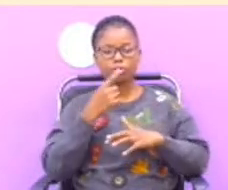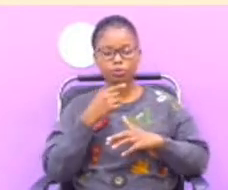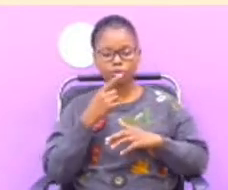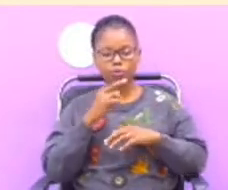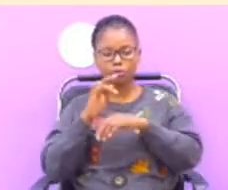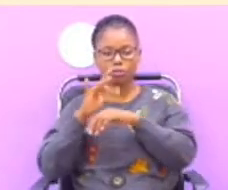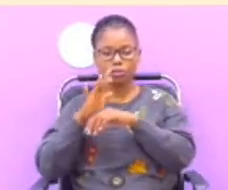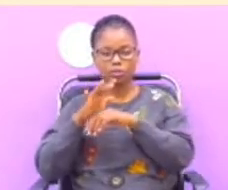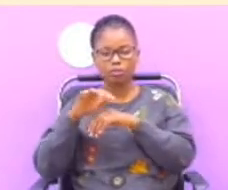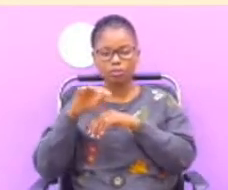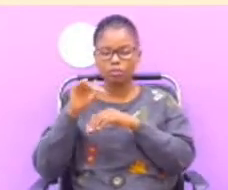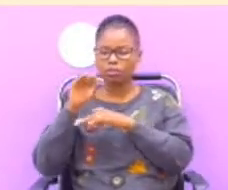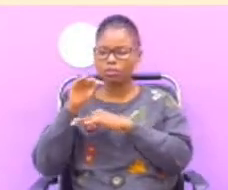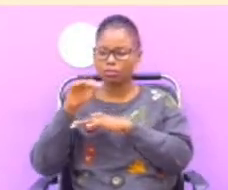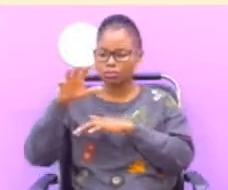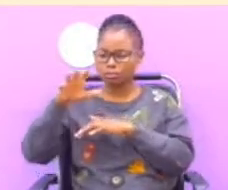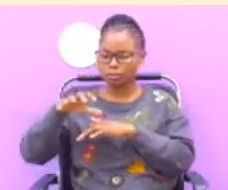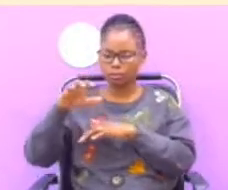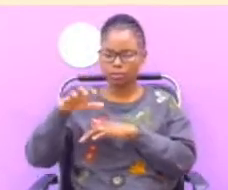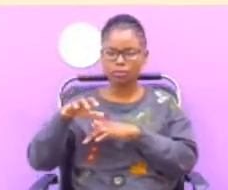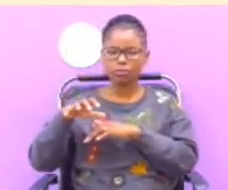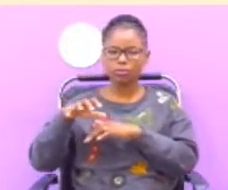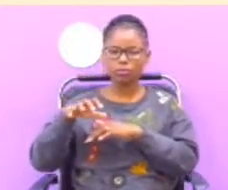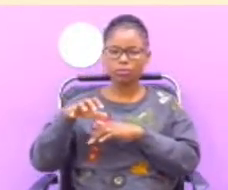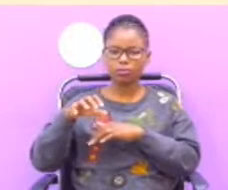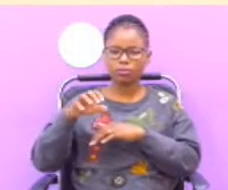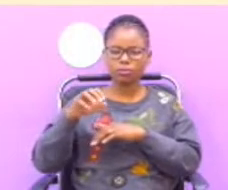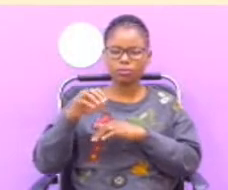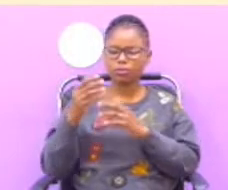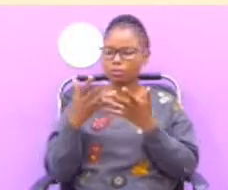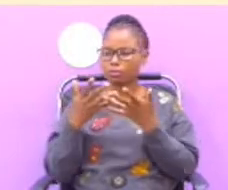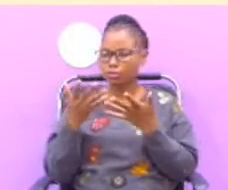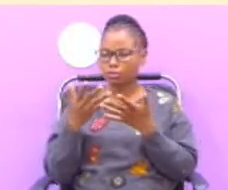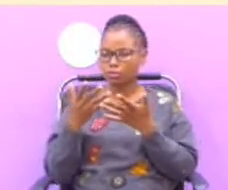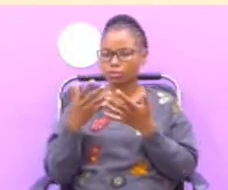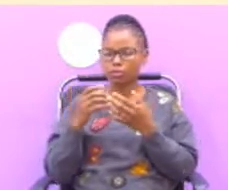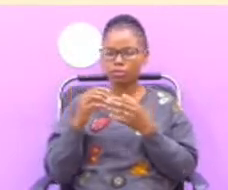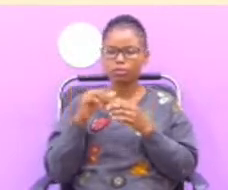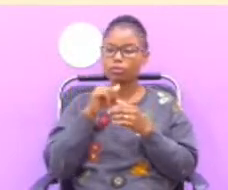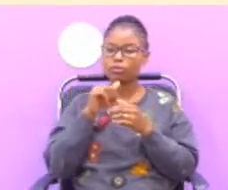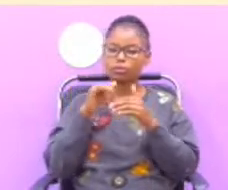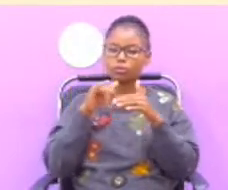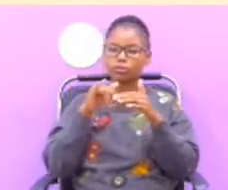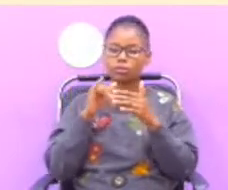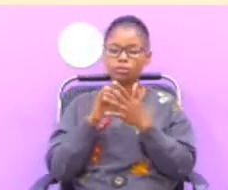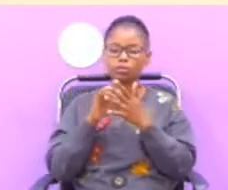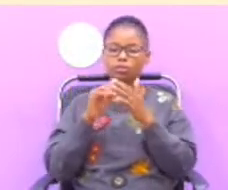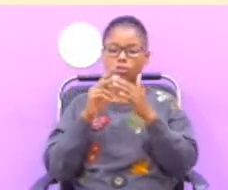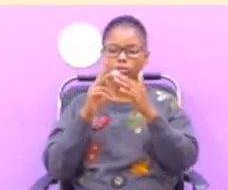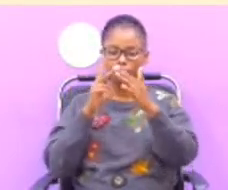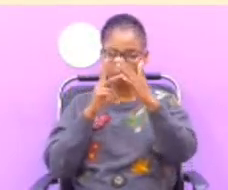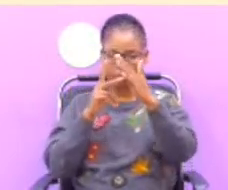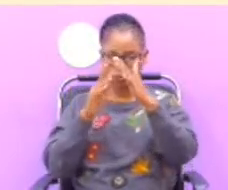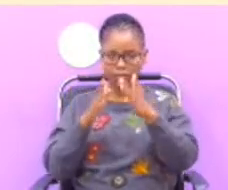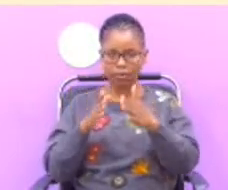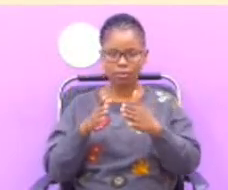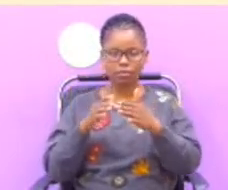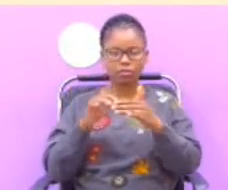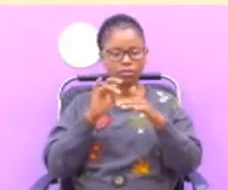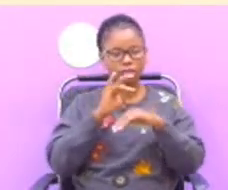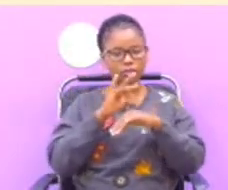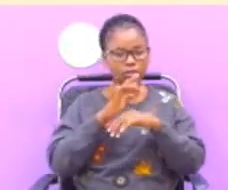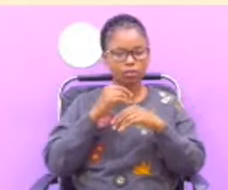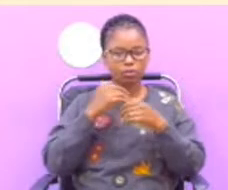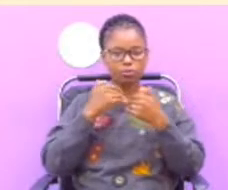kuleeri. Titoria anafi matumago kule nie. Mudu waka tumuo kule nie.